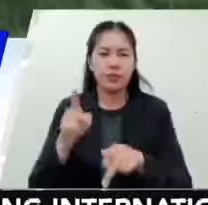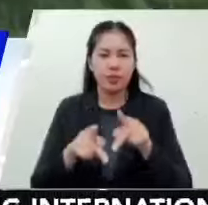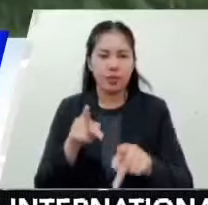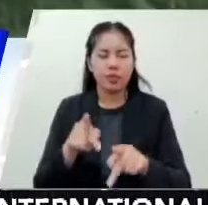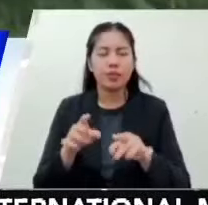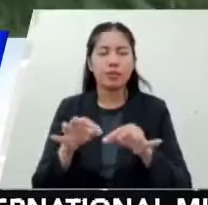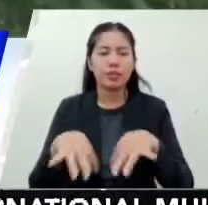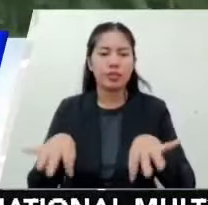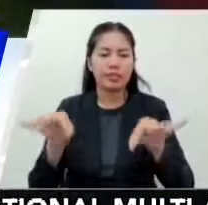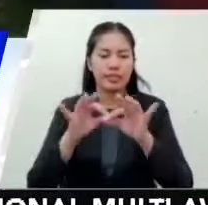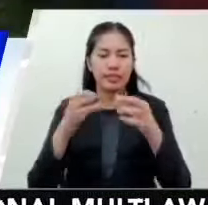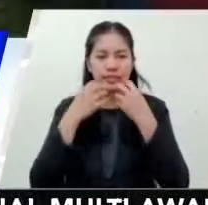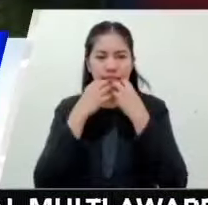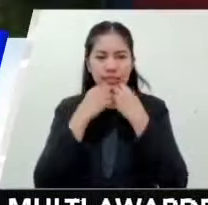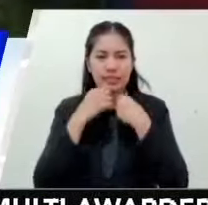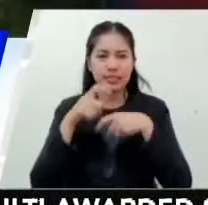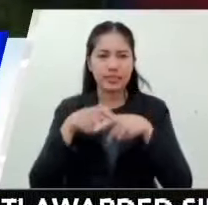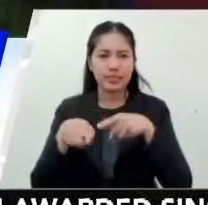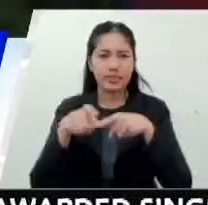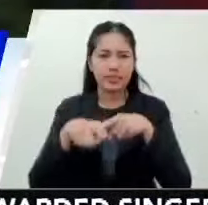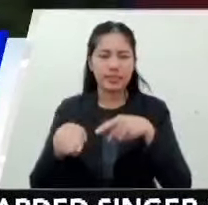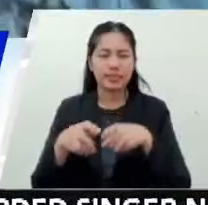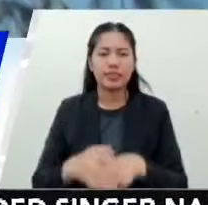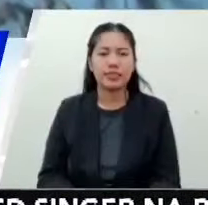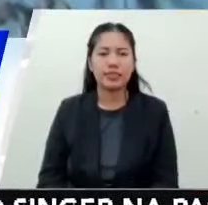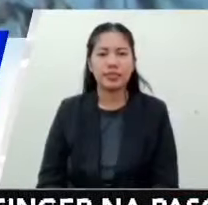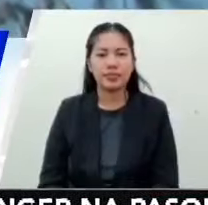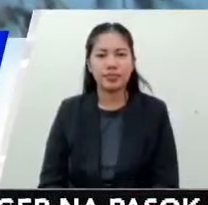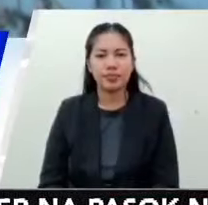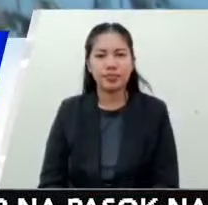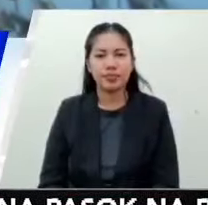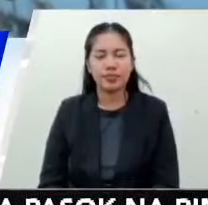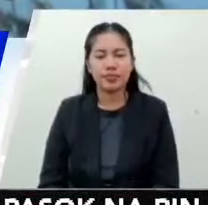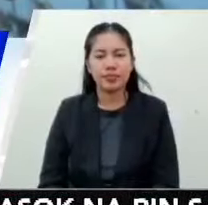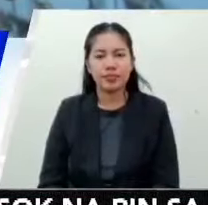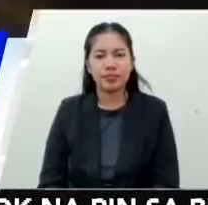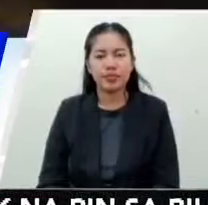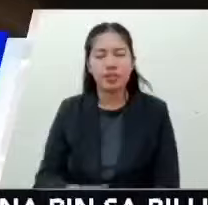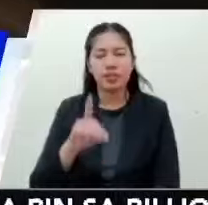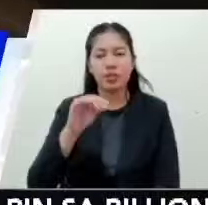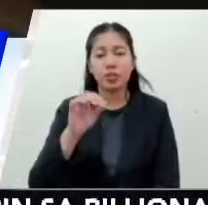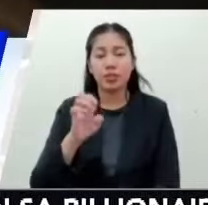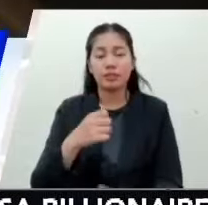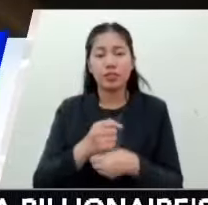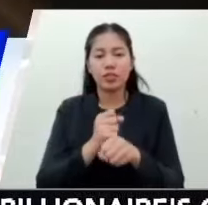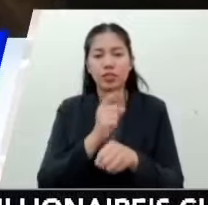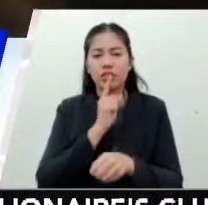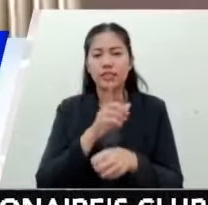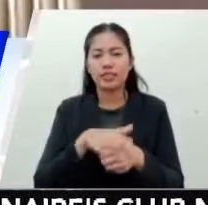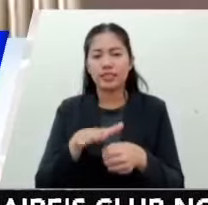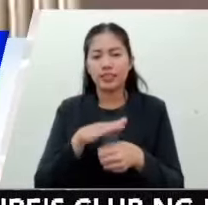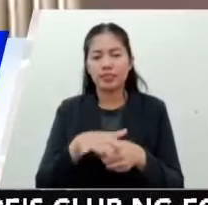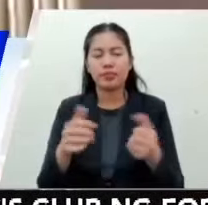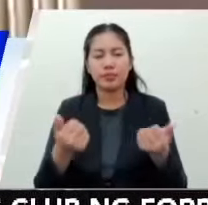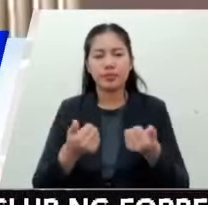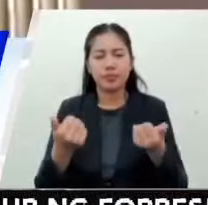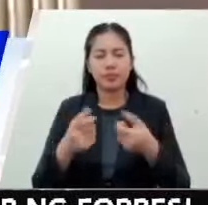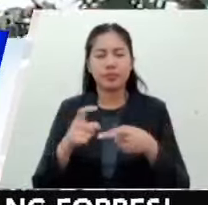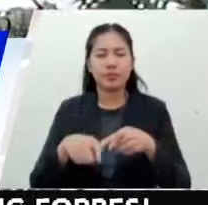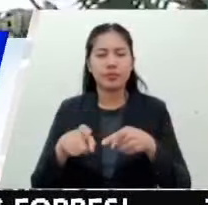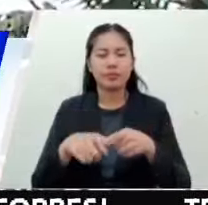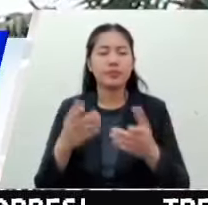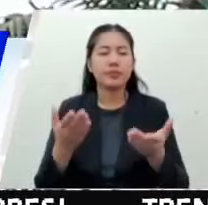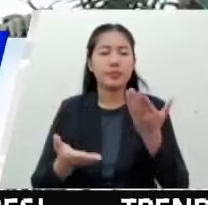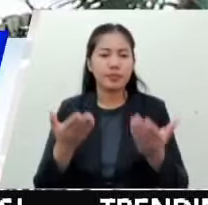matipid sa pagkonsumo ng kuryente. Pagtitiyak naman ng DOE, sapat ang supply ng kuryente sa ngayon pero baka magka-problema sa reserba.